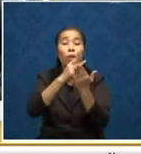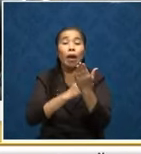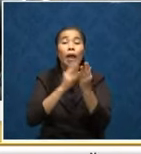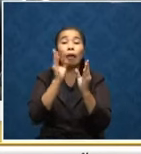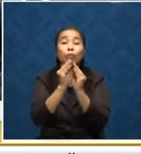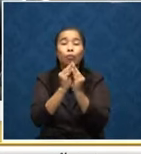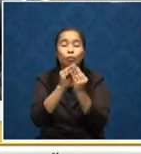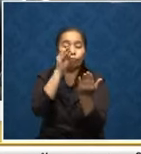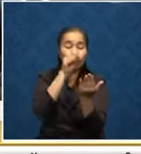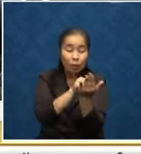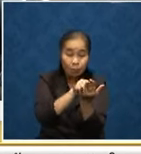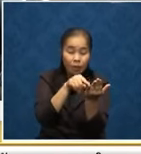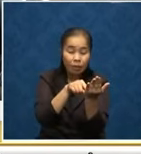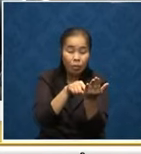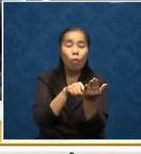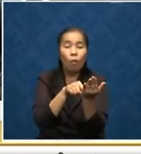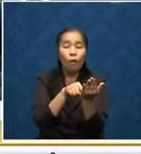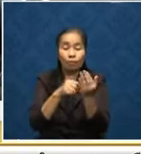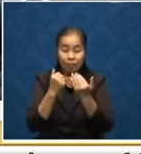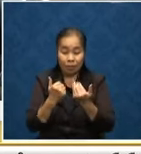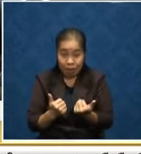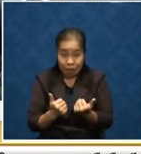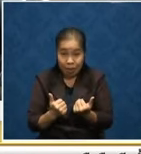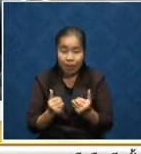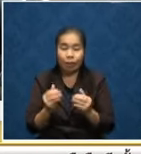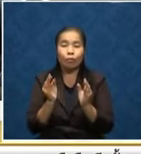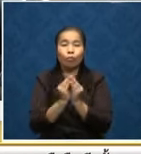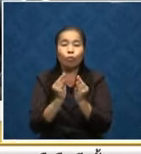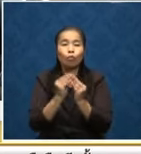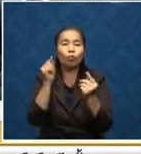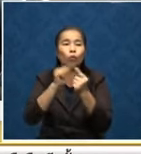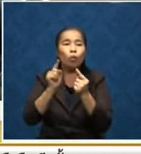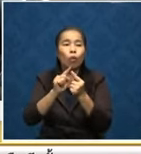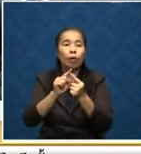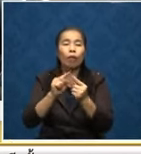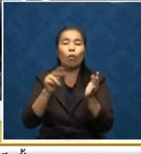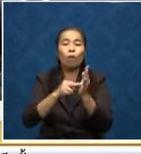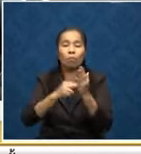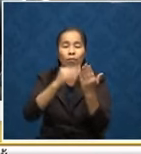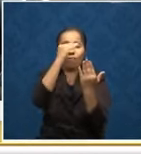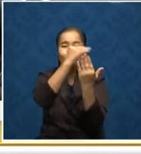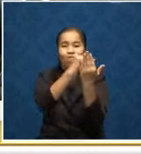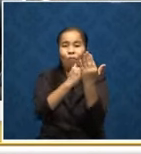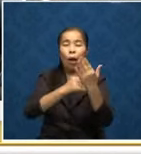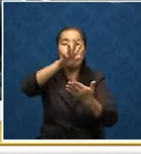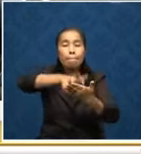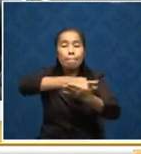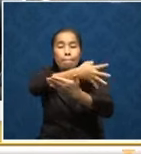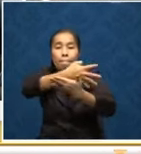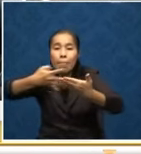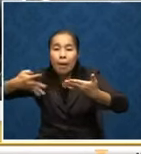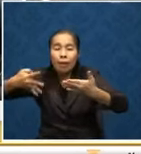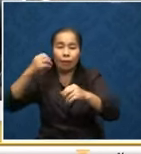องบอกว่าเรื่องที่เราประชุมอยู่ณขณะนี้จะเป็นการวางกรอบแนวทางการทำงานของพวกเราสมา